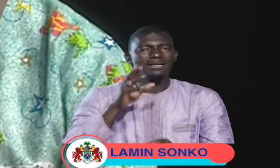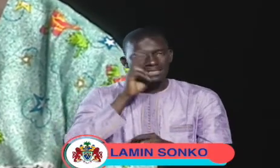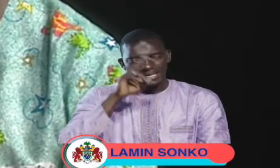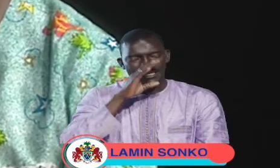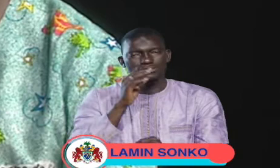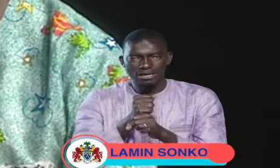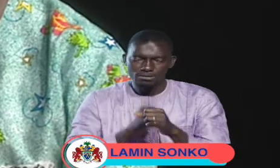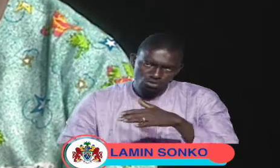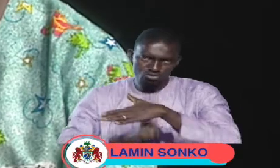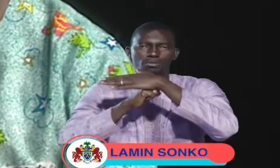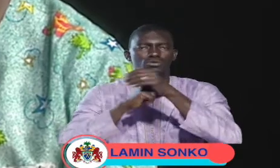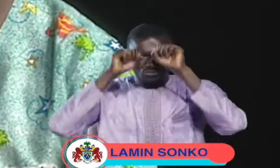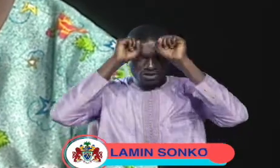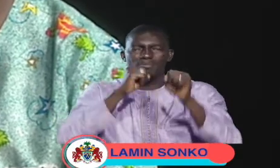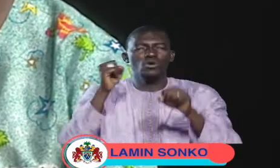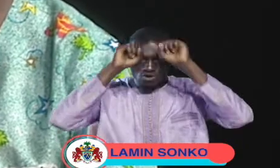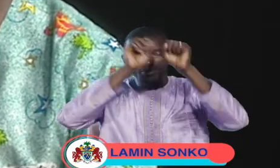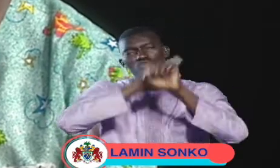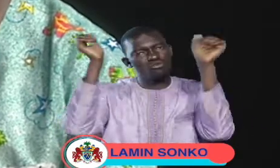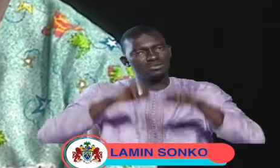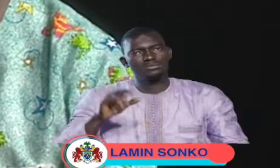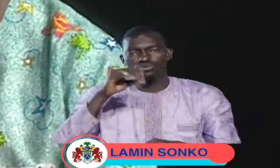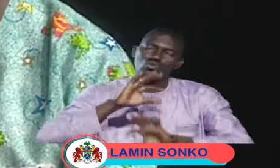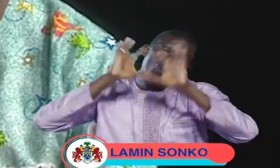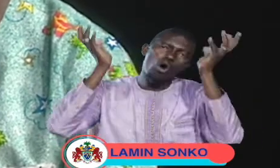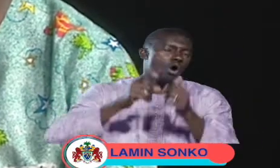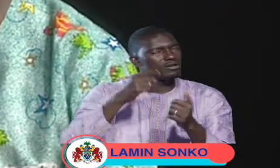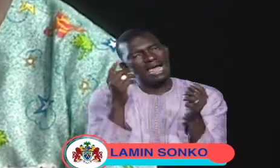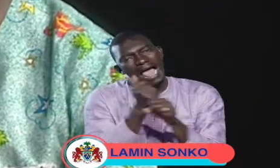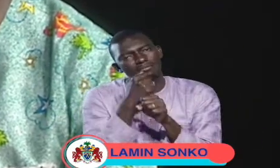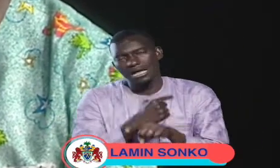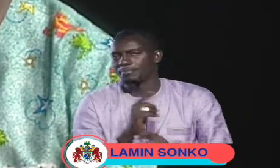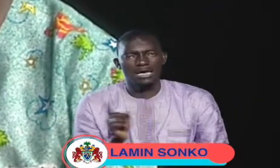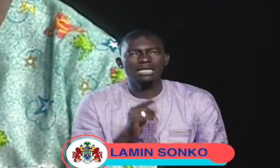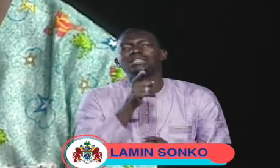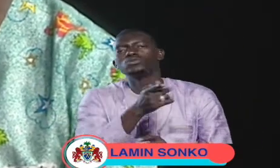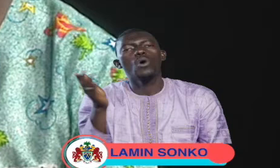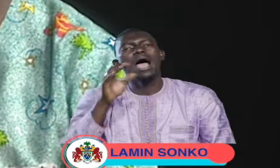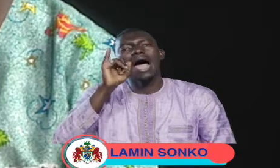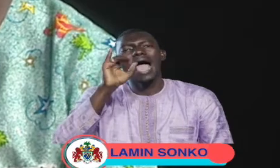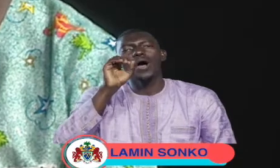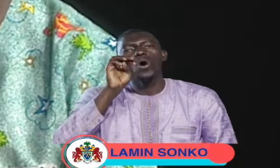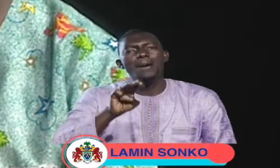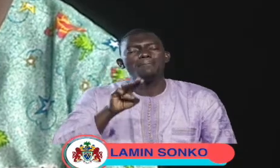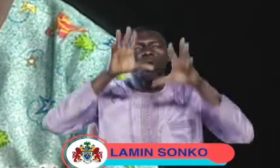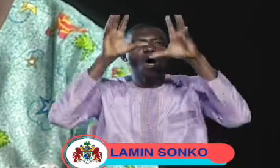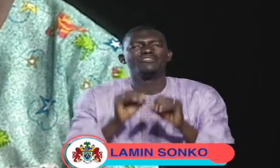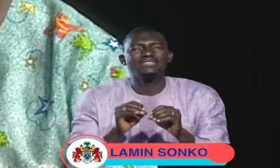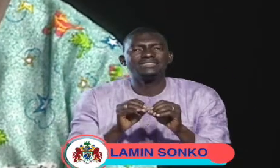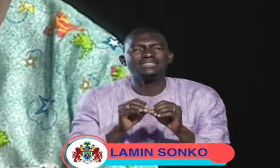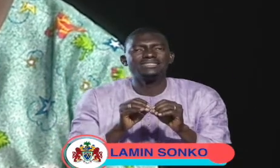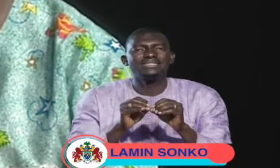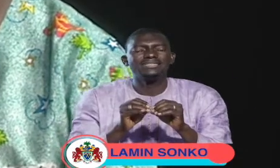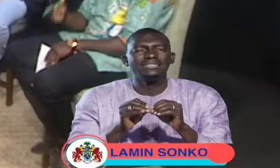se ate kool be kenola wala na ayo fana be ma kon na do ko mente kato nimmol be